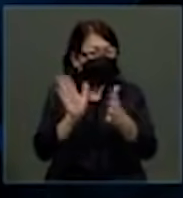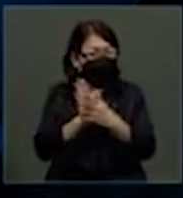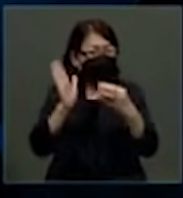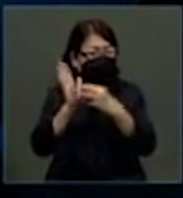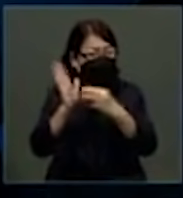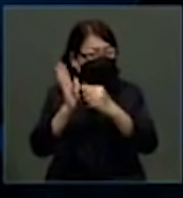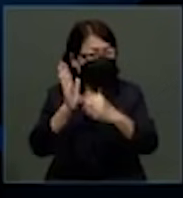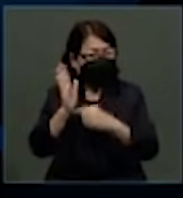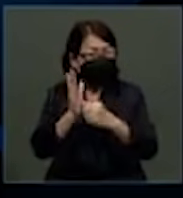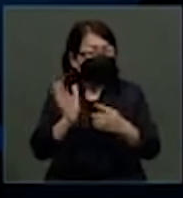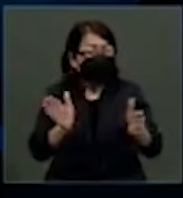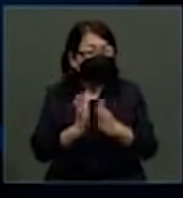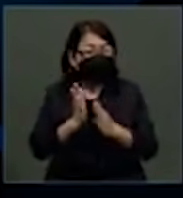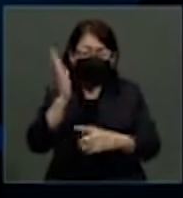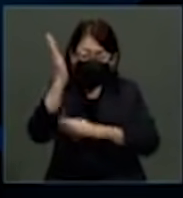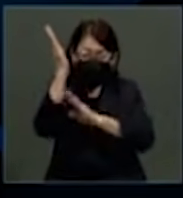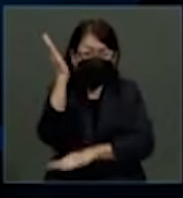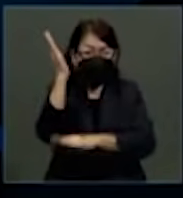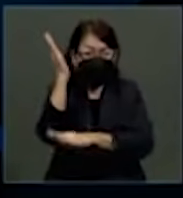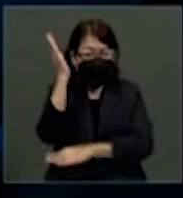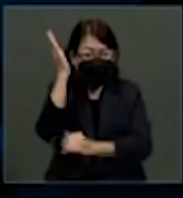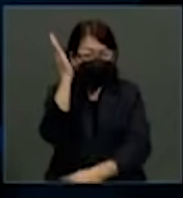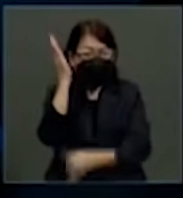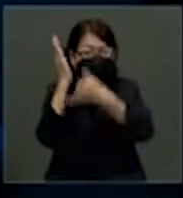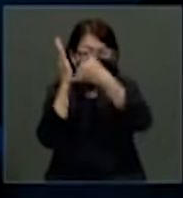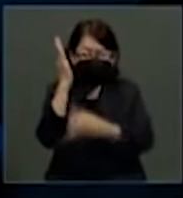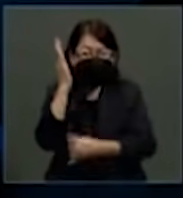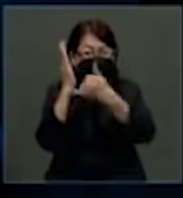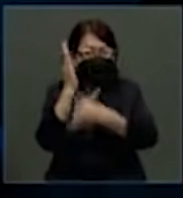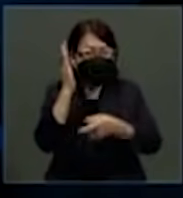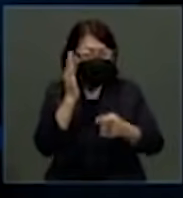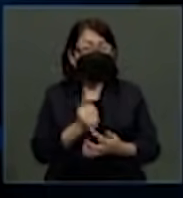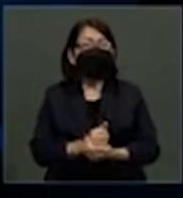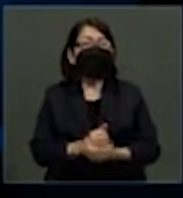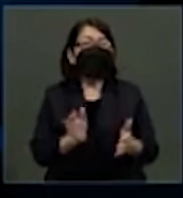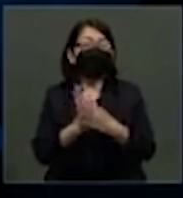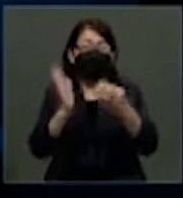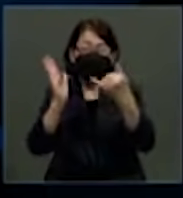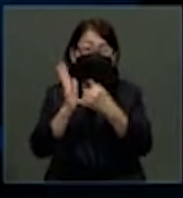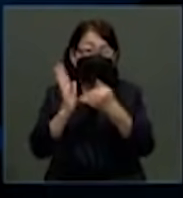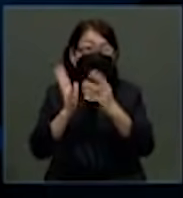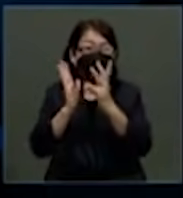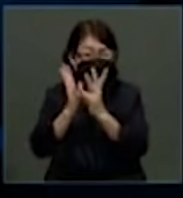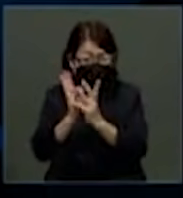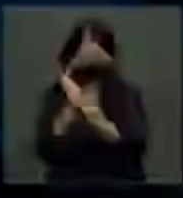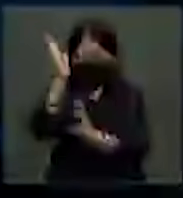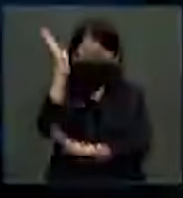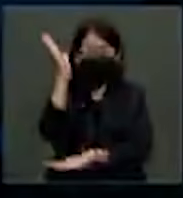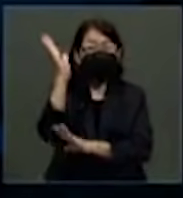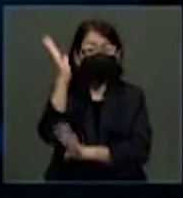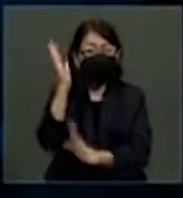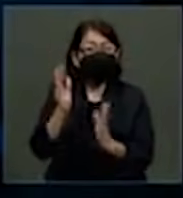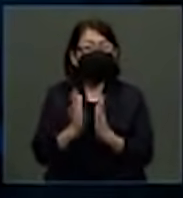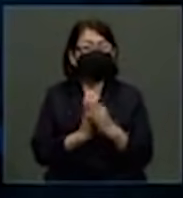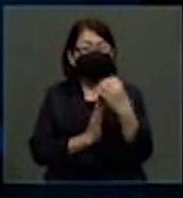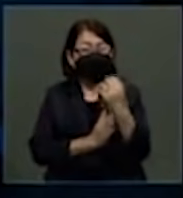างคมนาคมเข้าออกของกรุงเทพมหานครและจังหวัดปริมณฑลรวมถึงจังหวัดชายแดนภาคใต้นะครับ